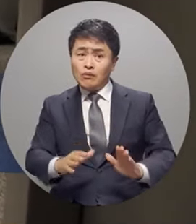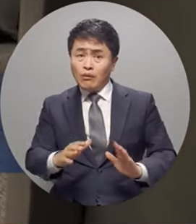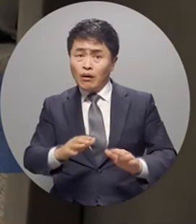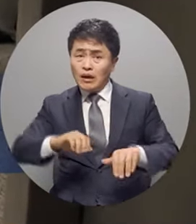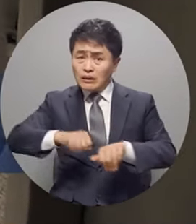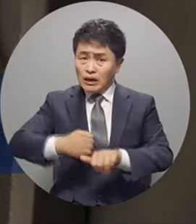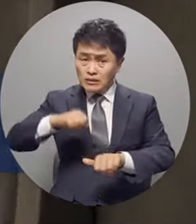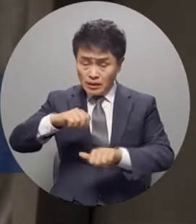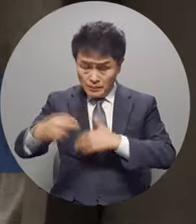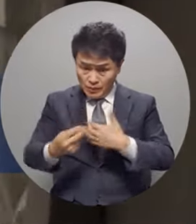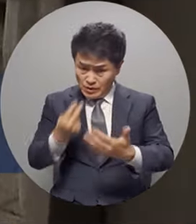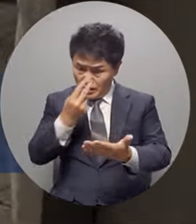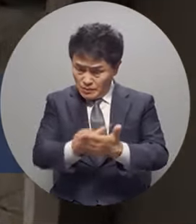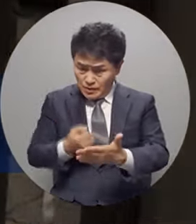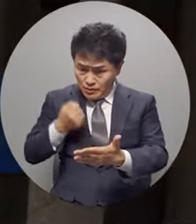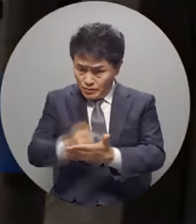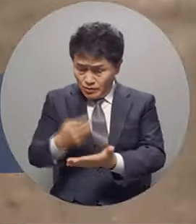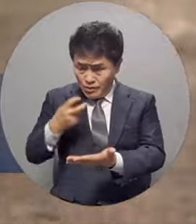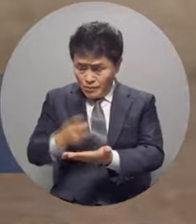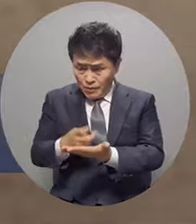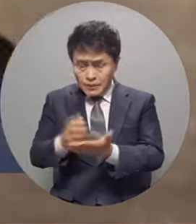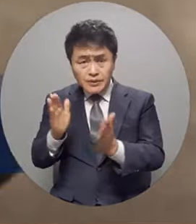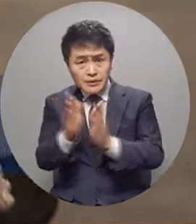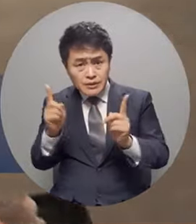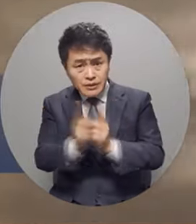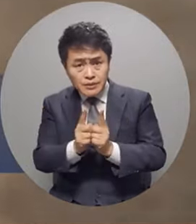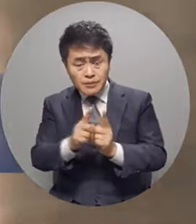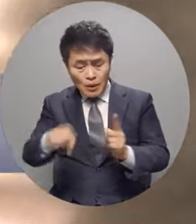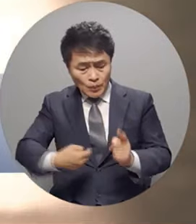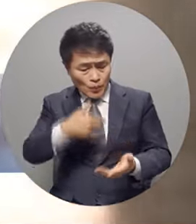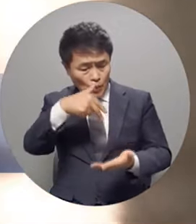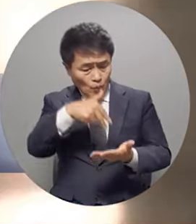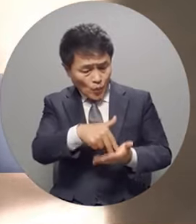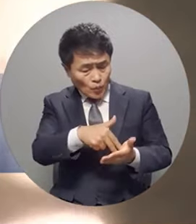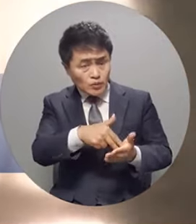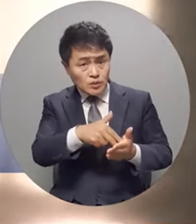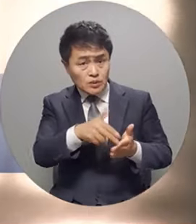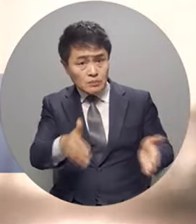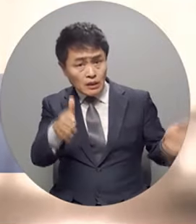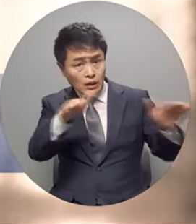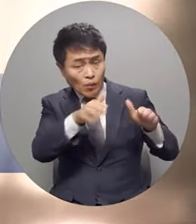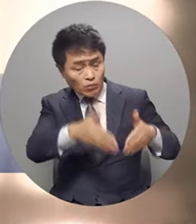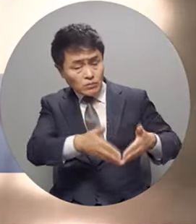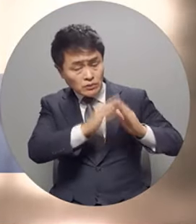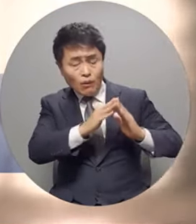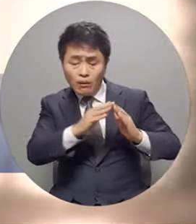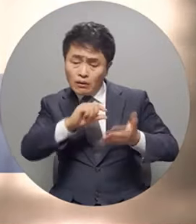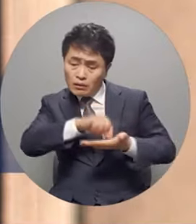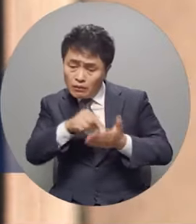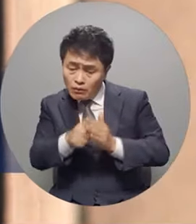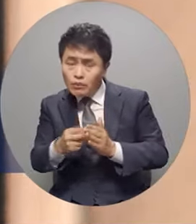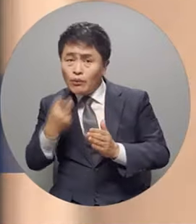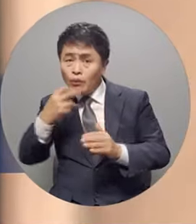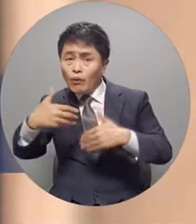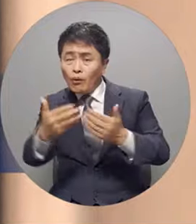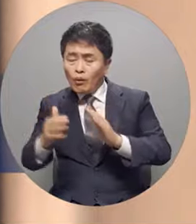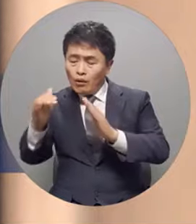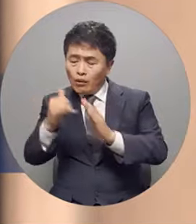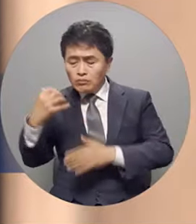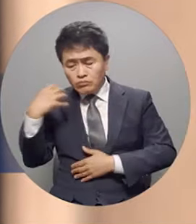결정을 법원이 직접하거나 독립된 기관을 설치해서 결정하게 하면서 가족의